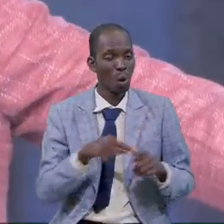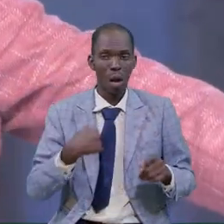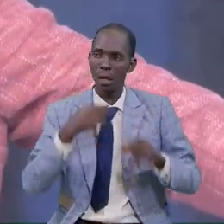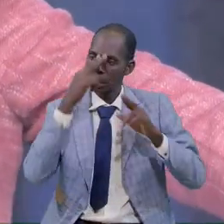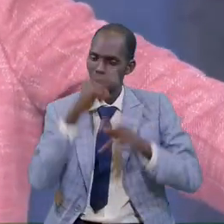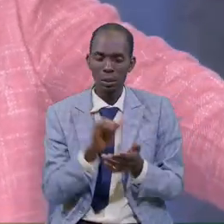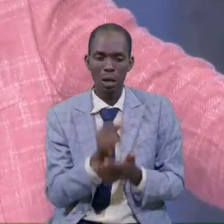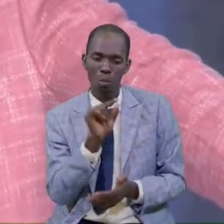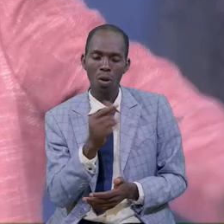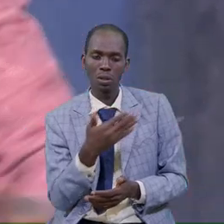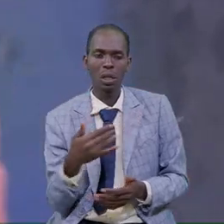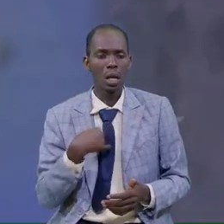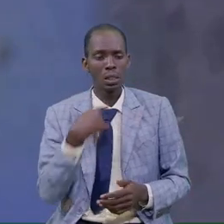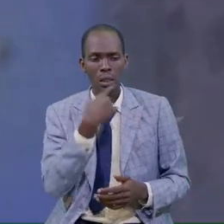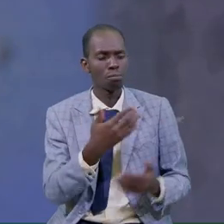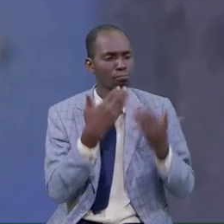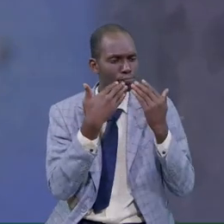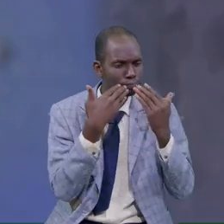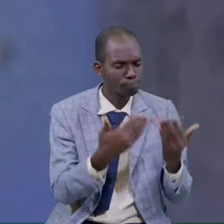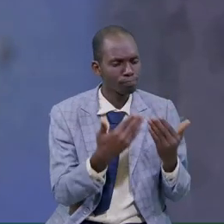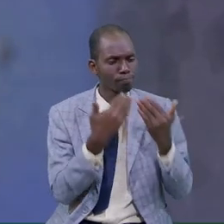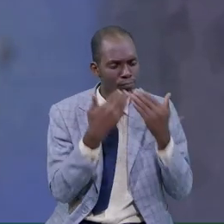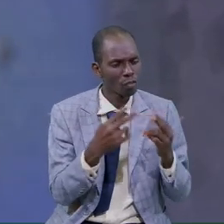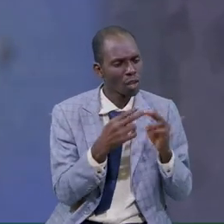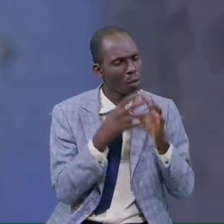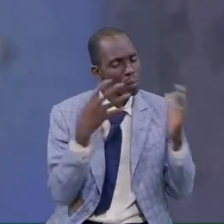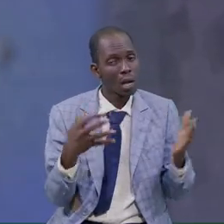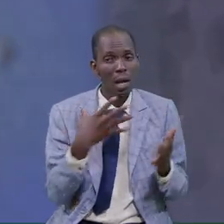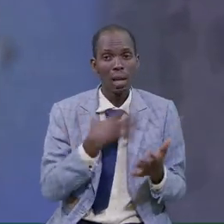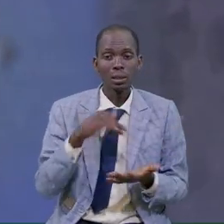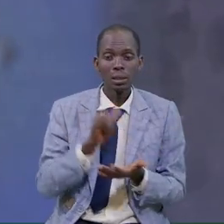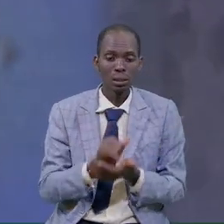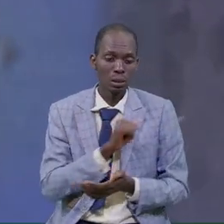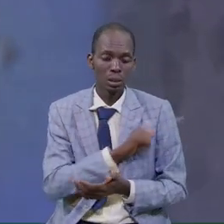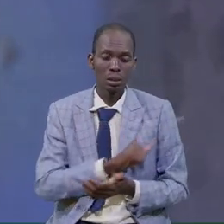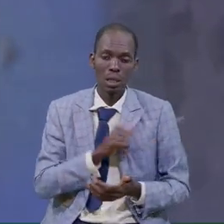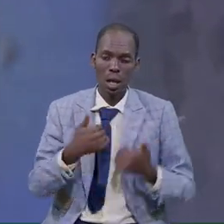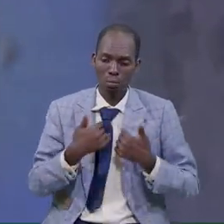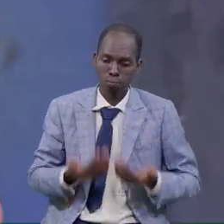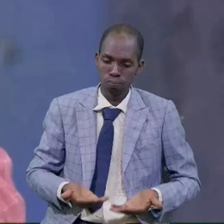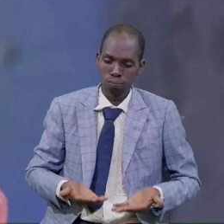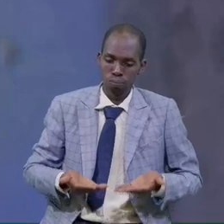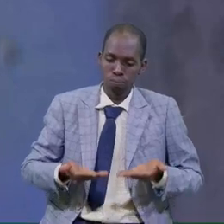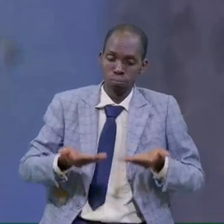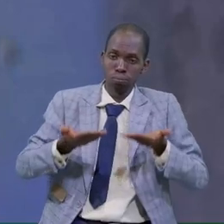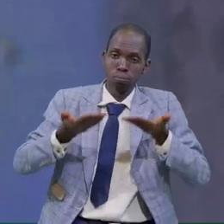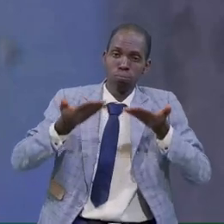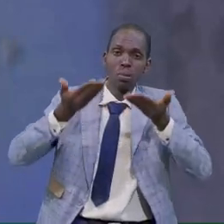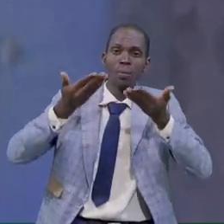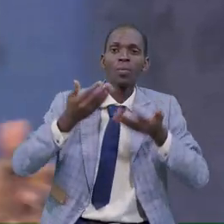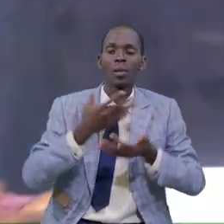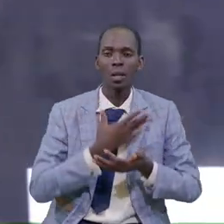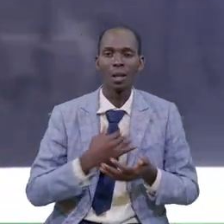much. And that attitude has lifted me up and up and up. Et cela m'a élevé. And thanking you